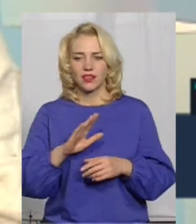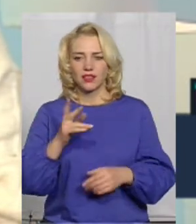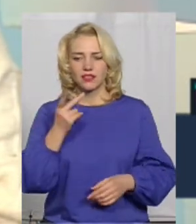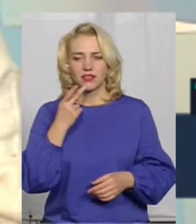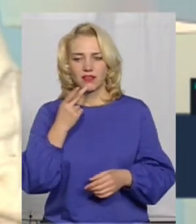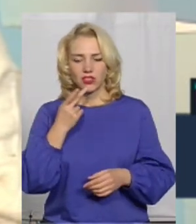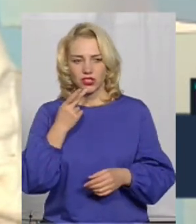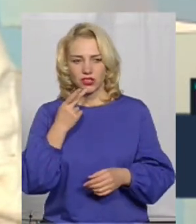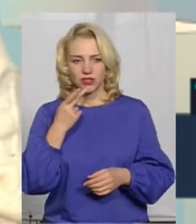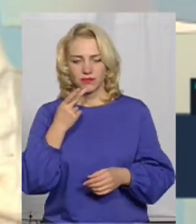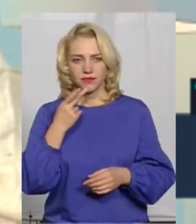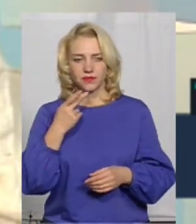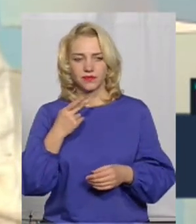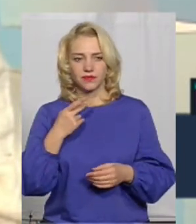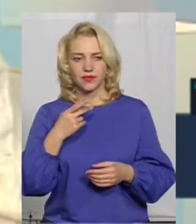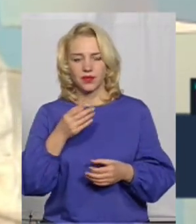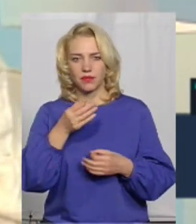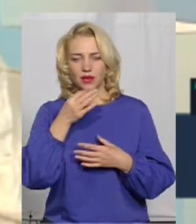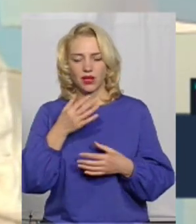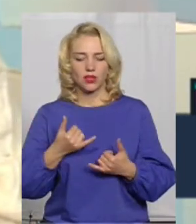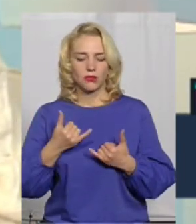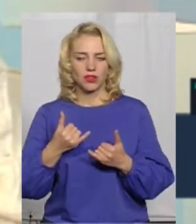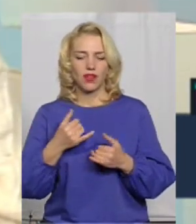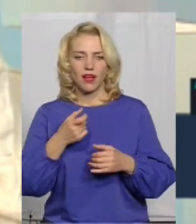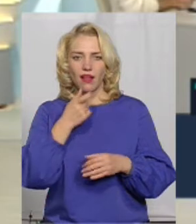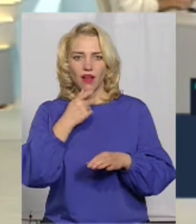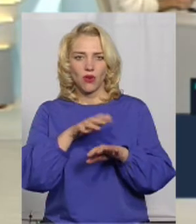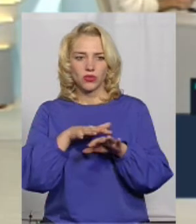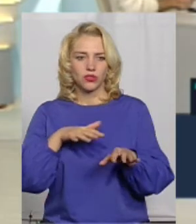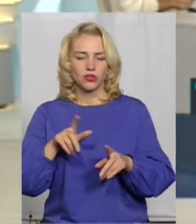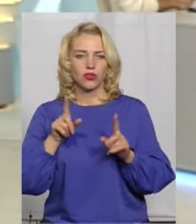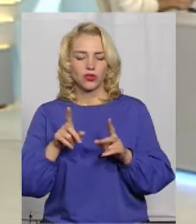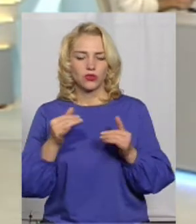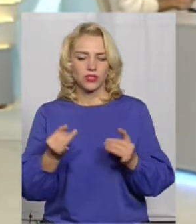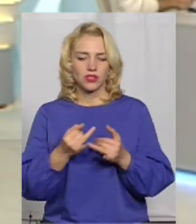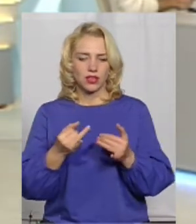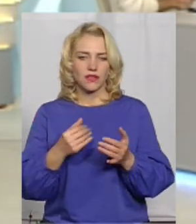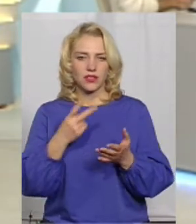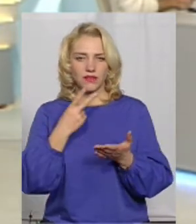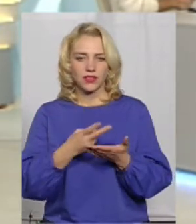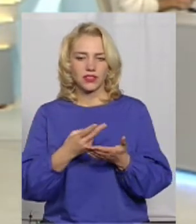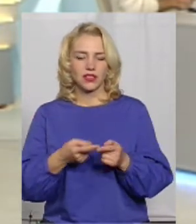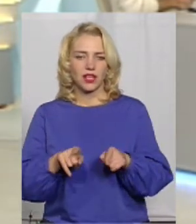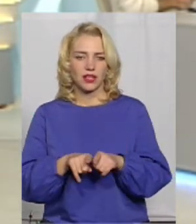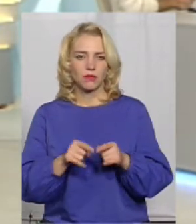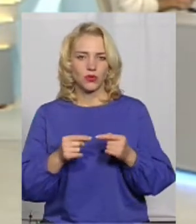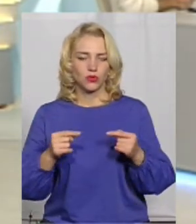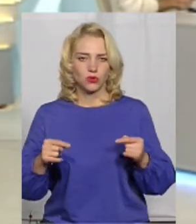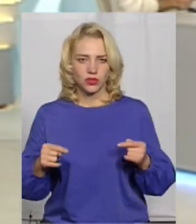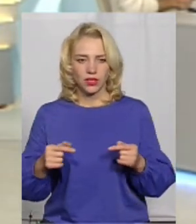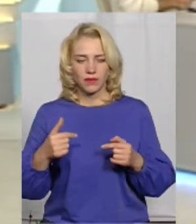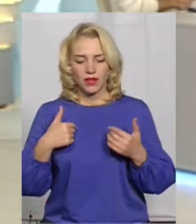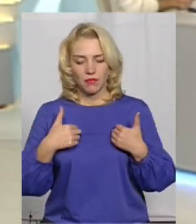є прихильними для тої аудиторії, яка зацікавлена просто купувати продукт. І такі речі для мене,